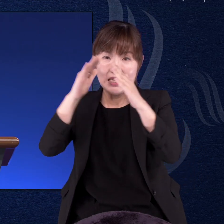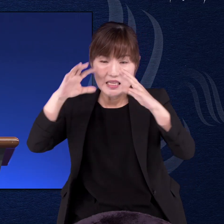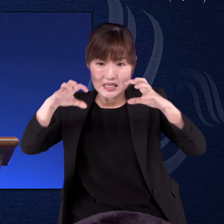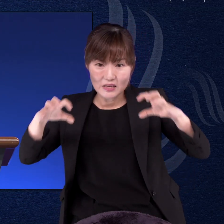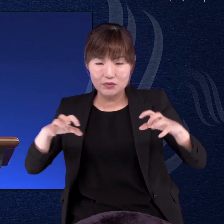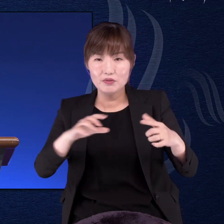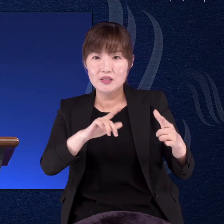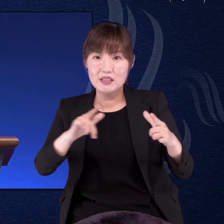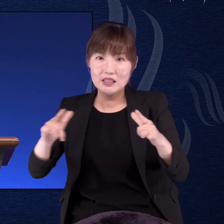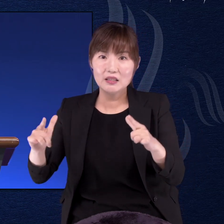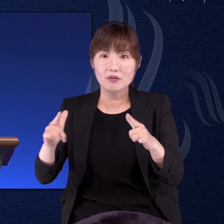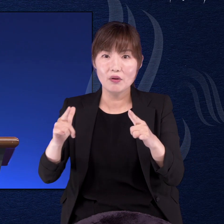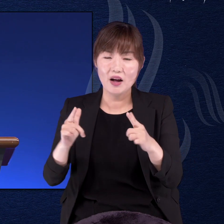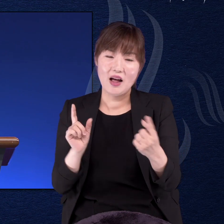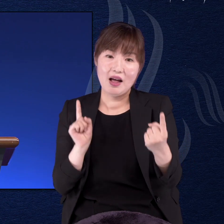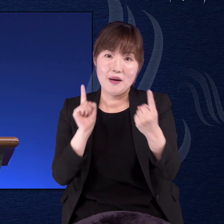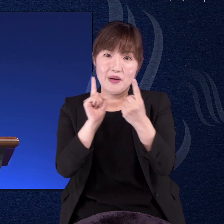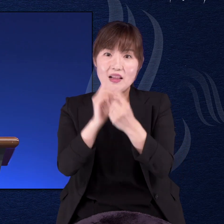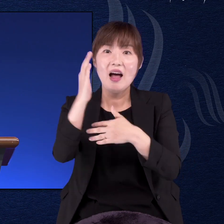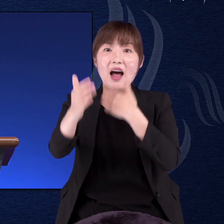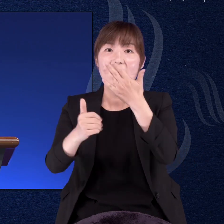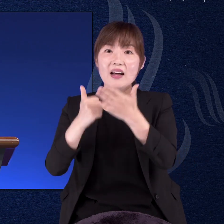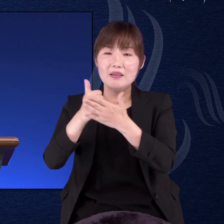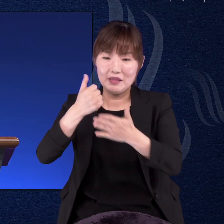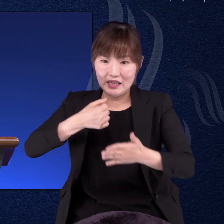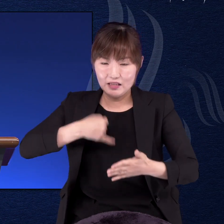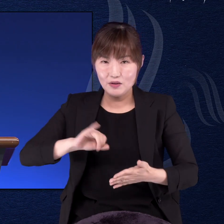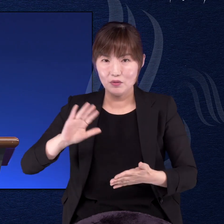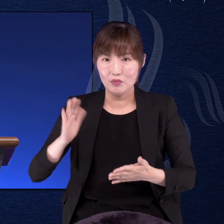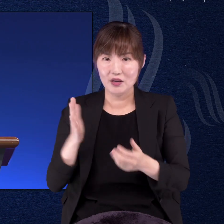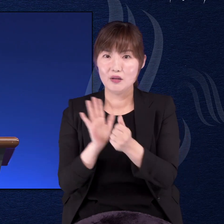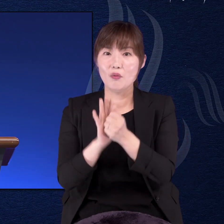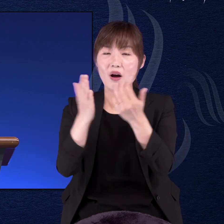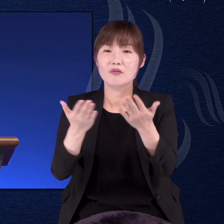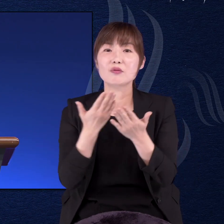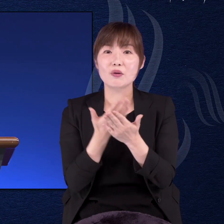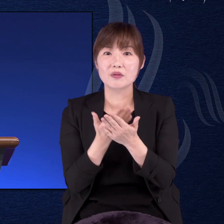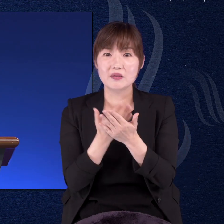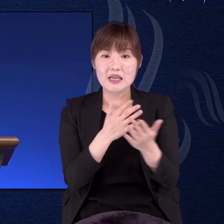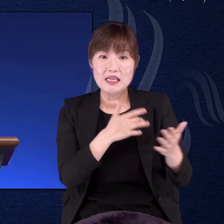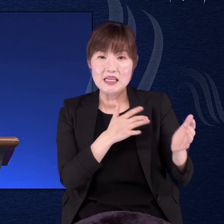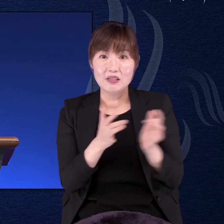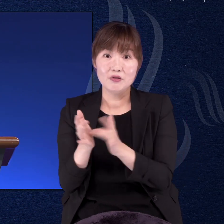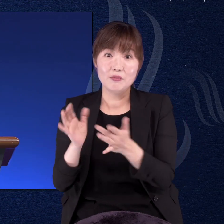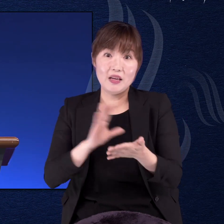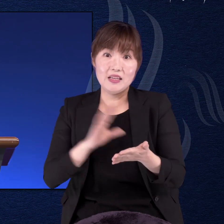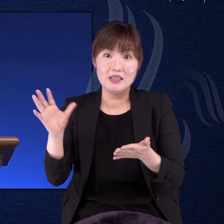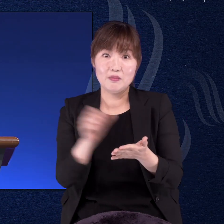사람 한 사람 될 수 있도록 도와주세요. 예수님 이름으로 기도합니다. 아멘.